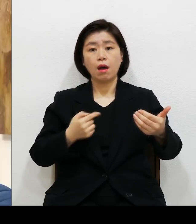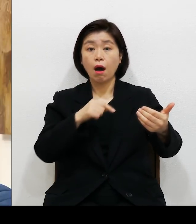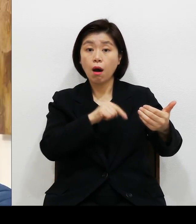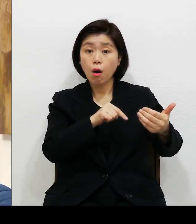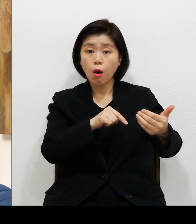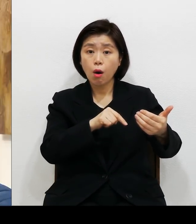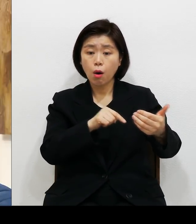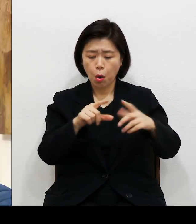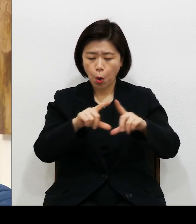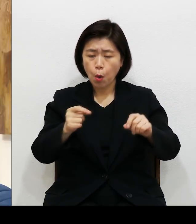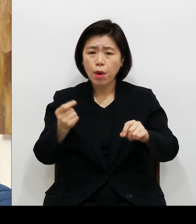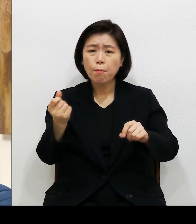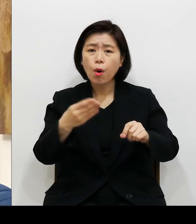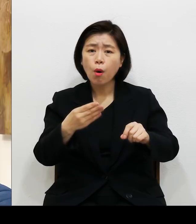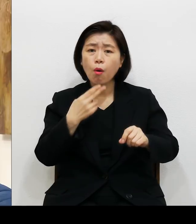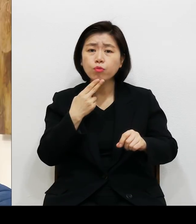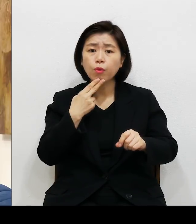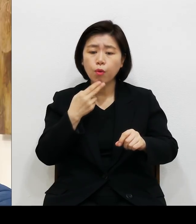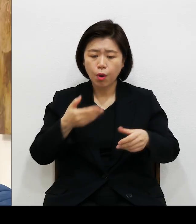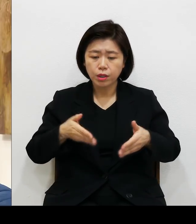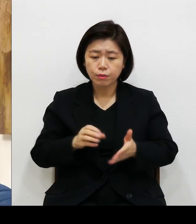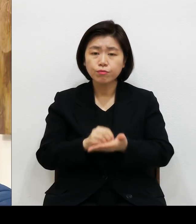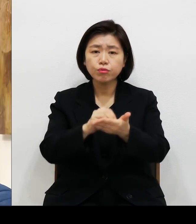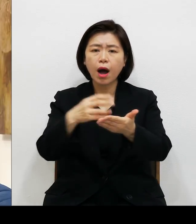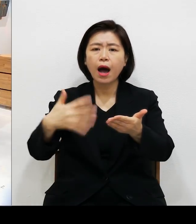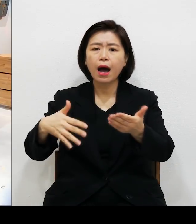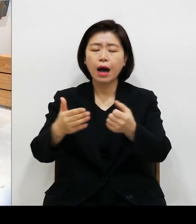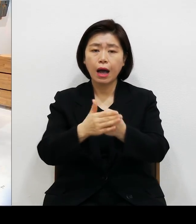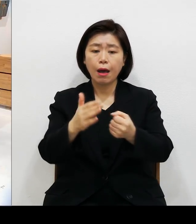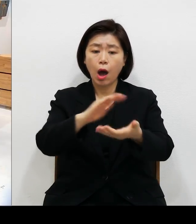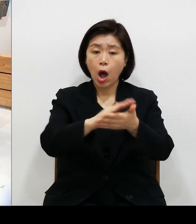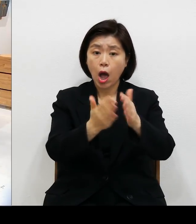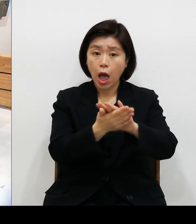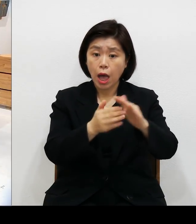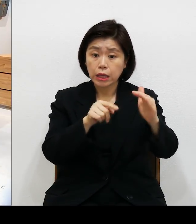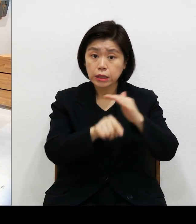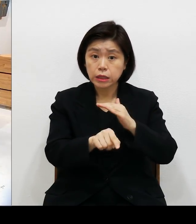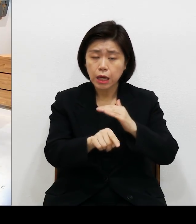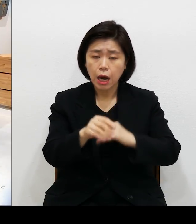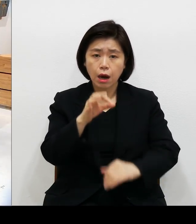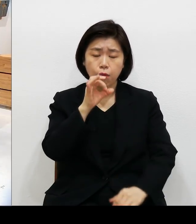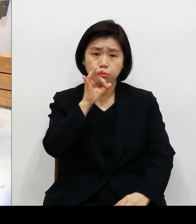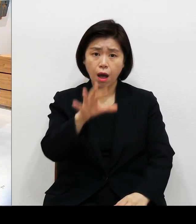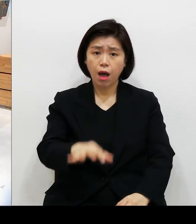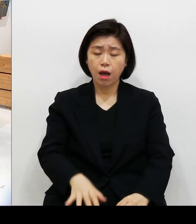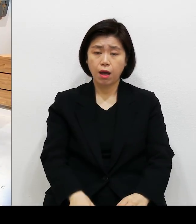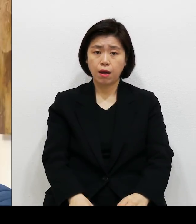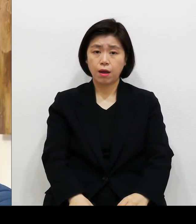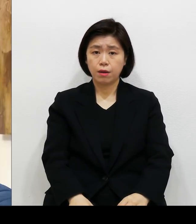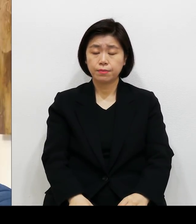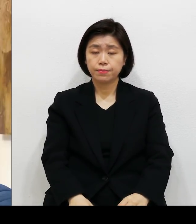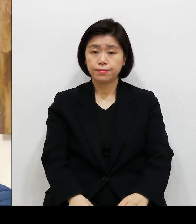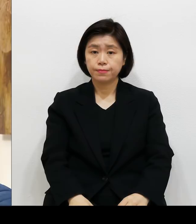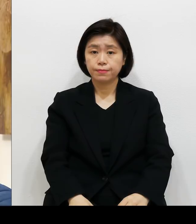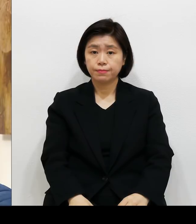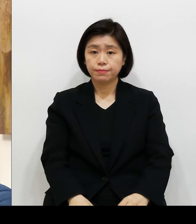없으니까 뭐 어린이집이라든지 아이돌봄 못 가잖아. 서비스라든지 이런 거를 전혀 아무것도 이용을 할 안 수가 돼요. 없잖아요. 네.